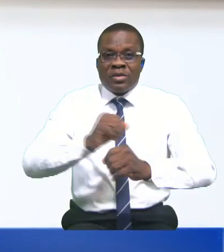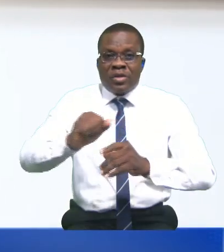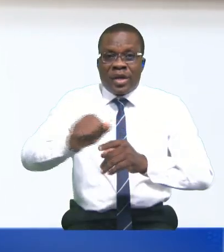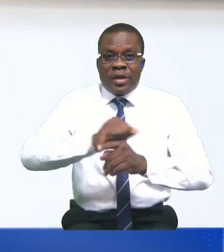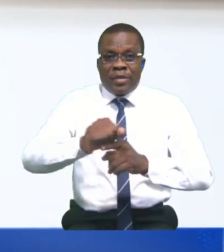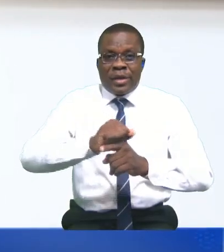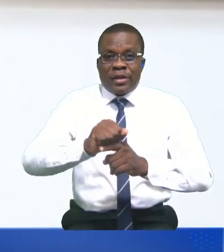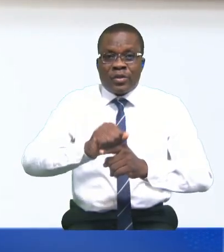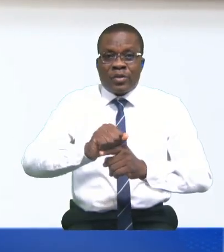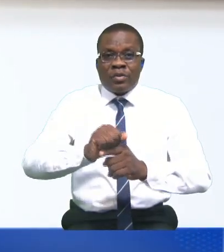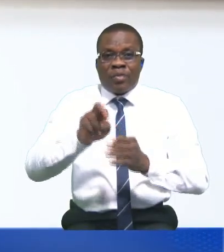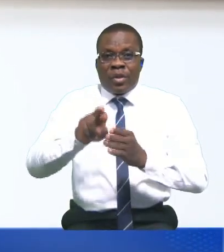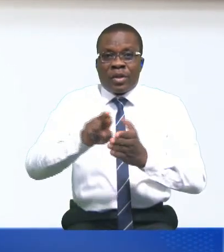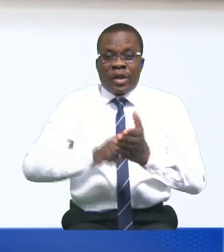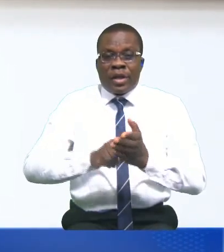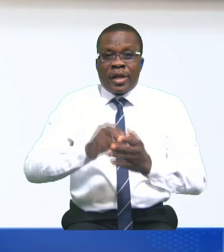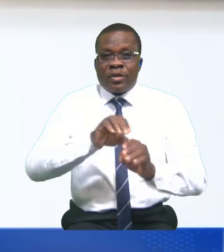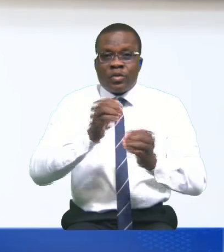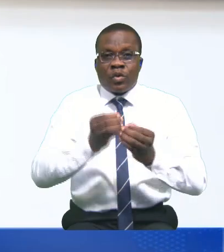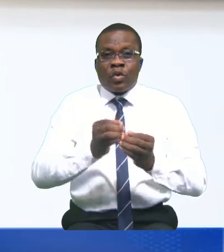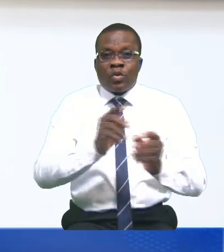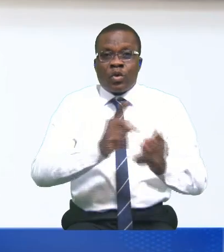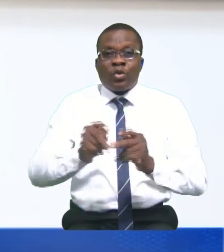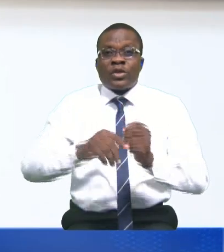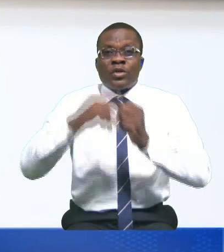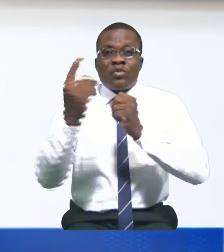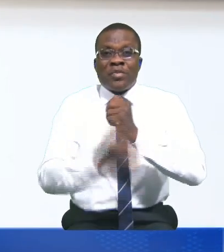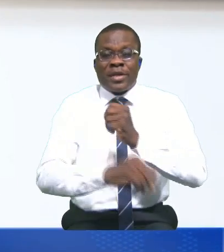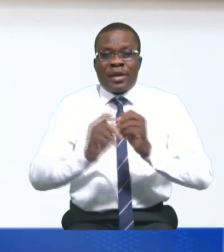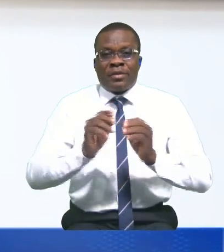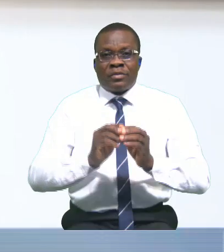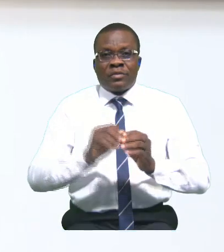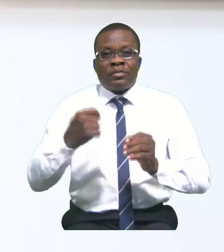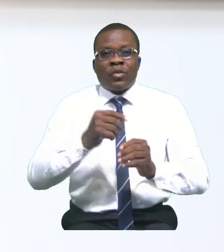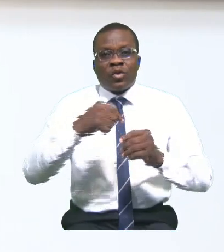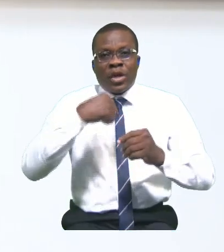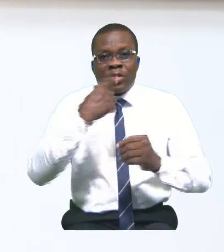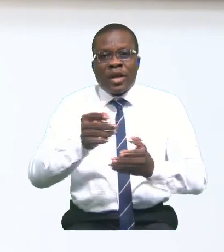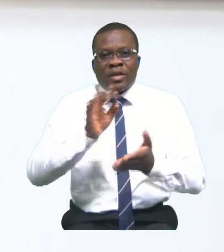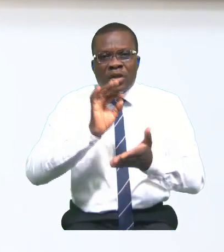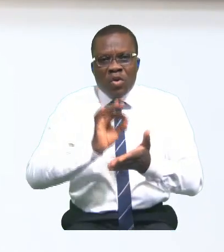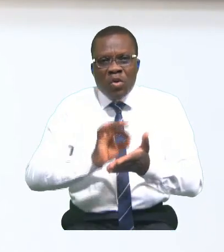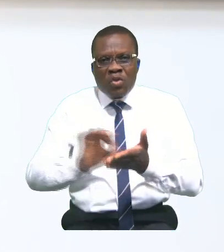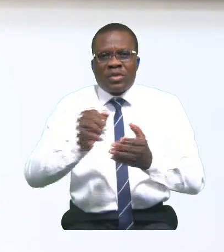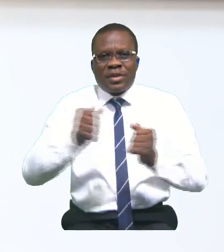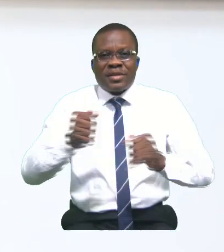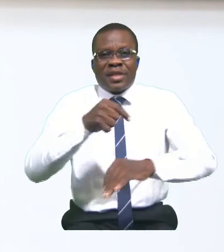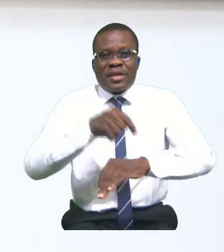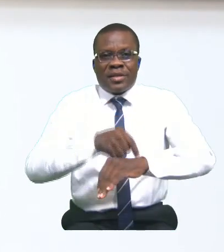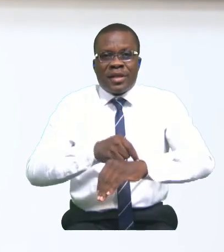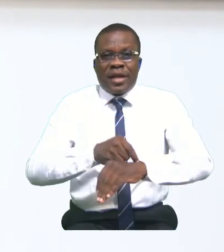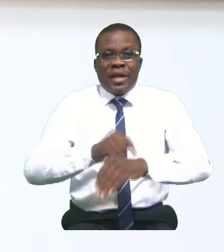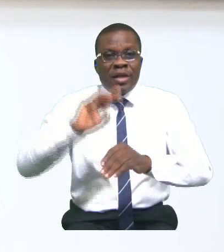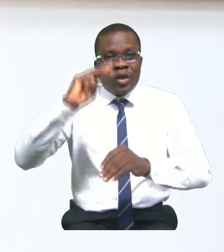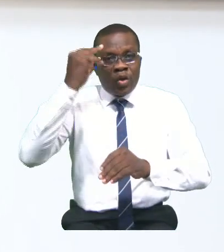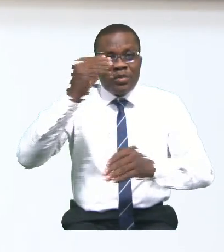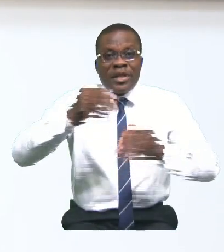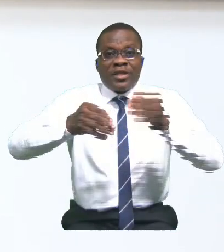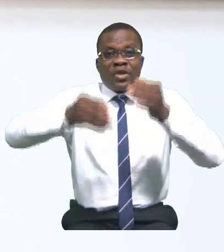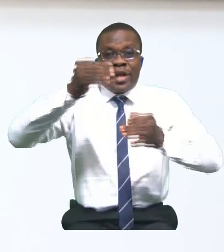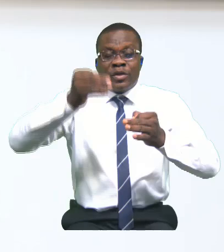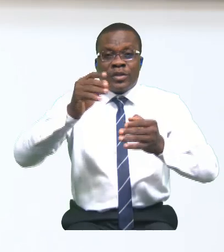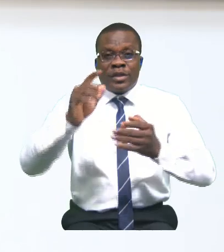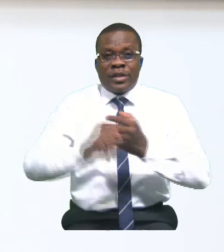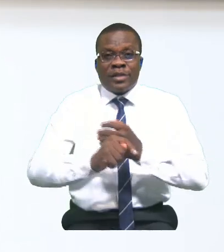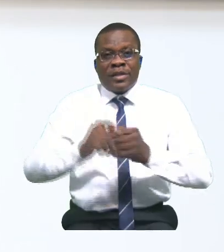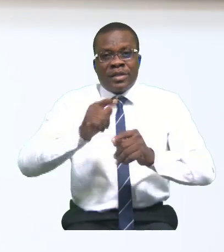des règles du code de procédure pénale nous rendrons compte sans délai au Garde des S ministres de la Justice des